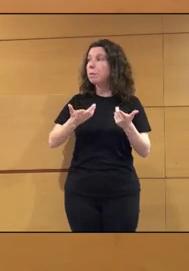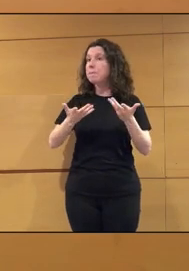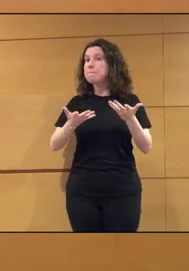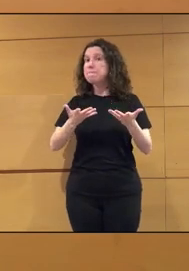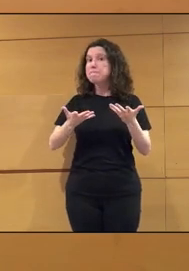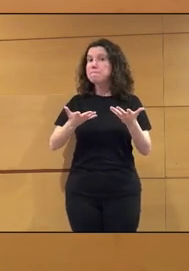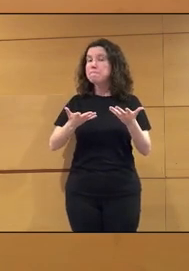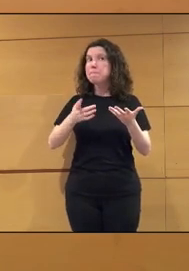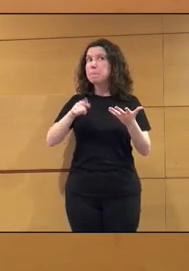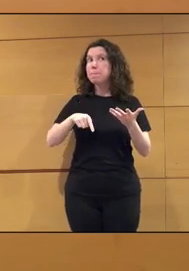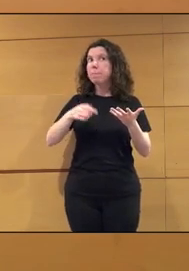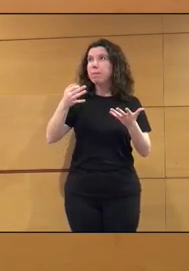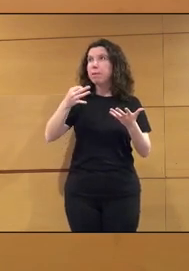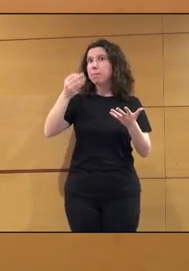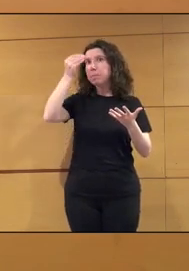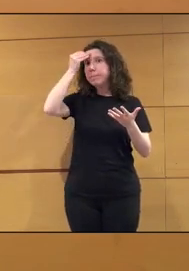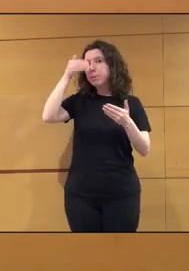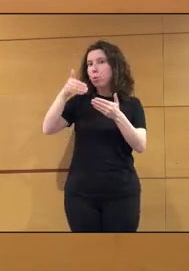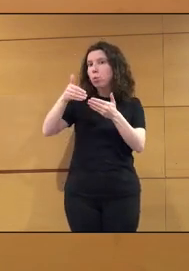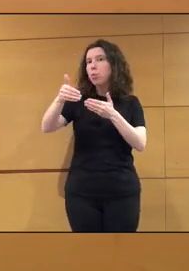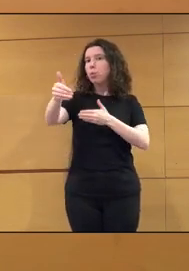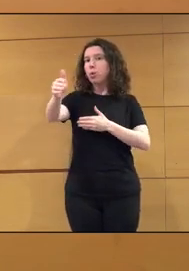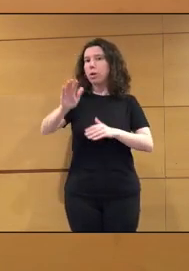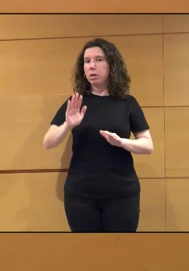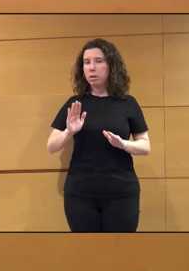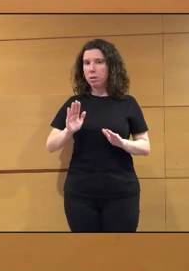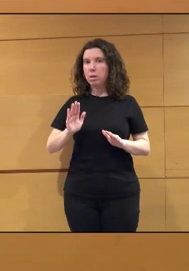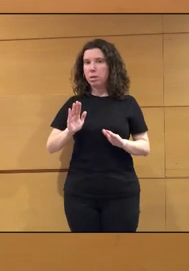hem de visualitzar. No ens podem... Tenim contractes, però